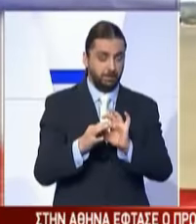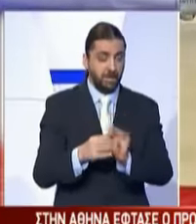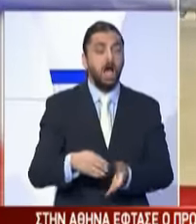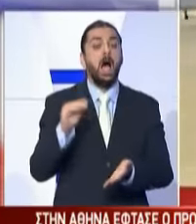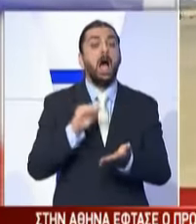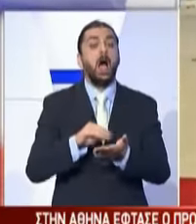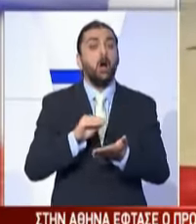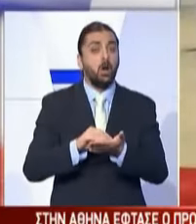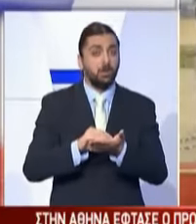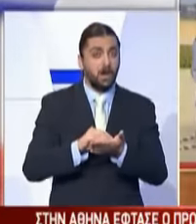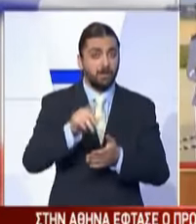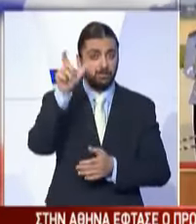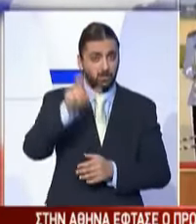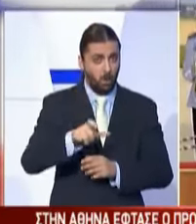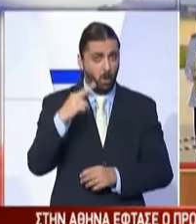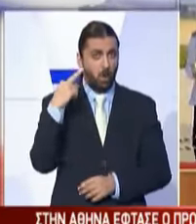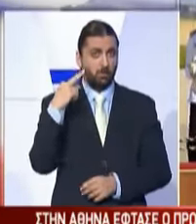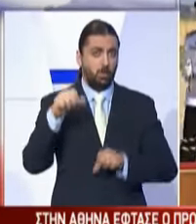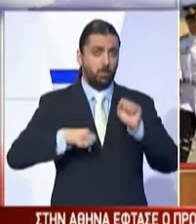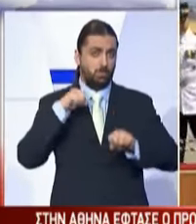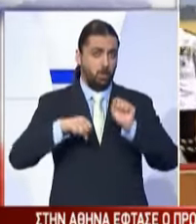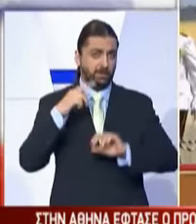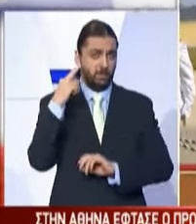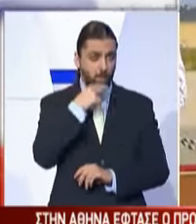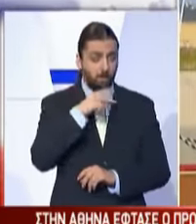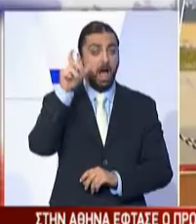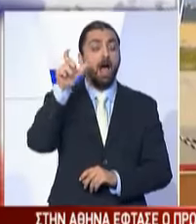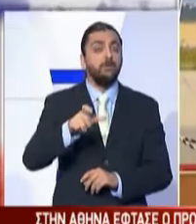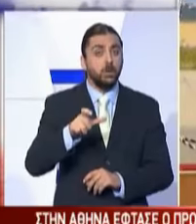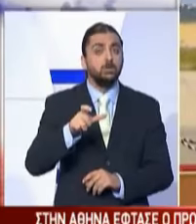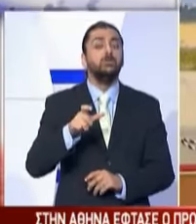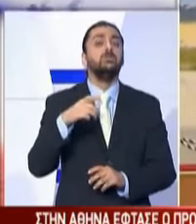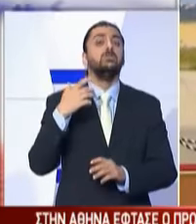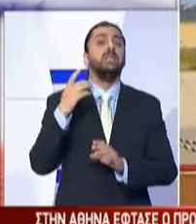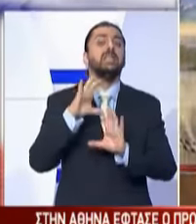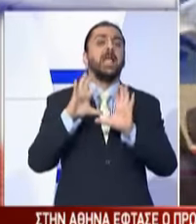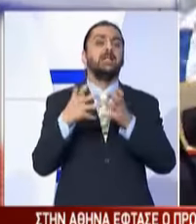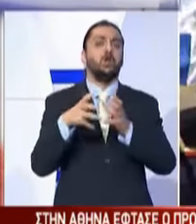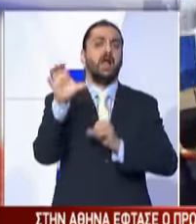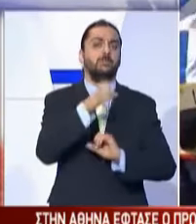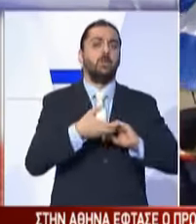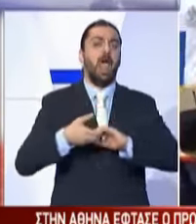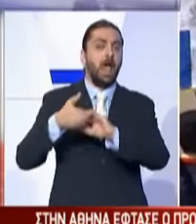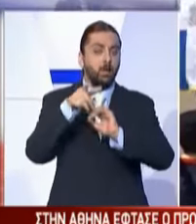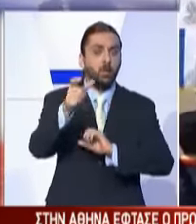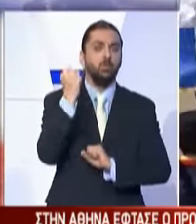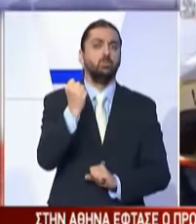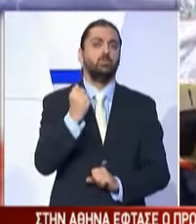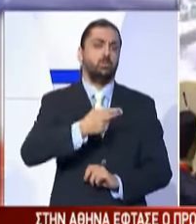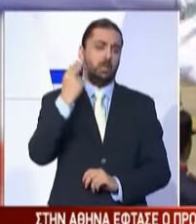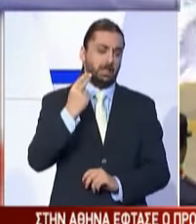ότι ο κύριος Γιούνκερ είναι ένας πολιτικός με μεγάλο ειδικό βάρος στο εσωτερικό της Ευρωπαϊκής Ένωσης, ένα ισχυρό χαρτί και